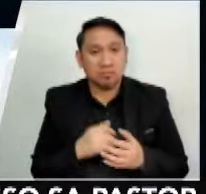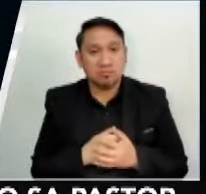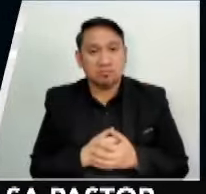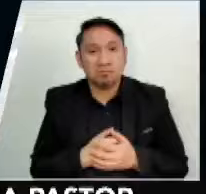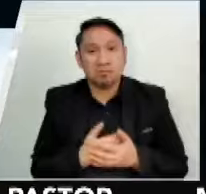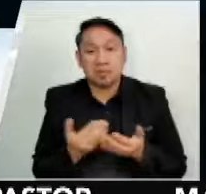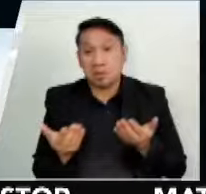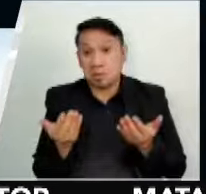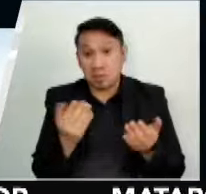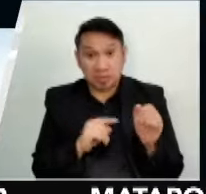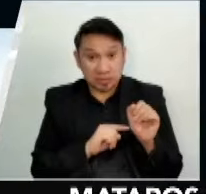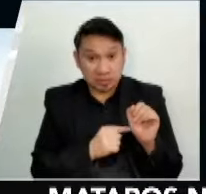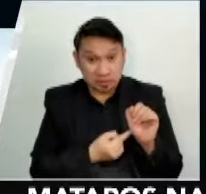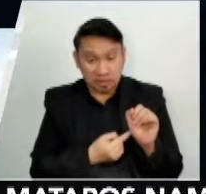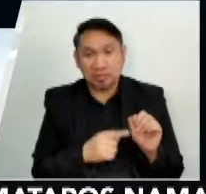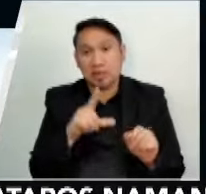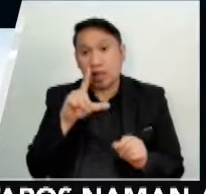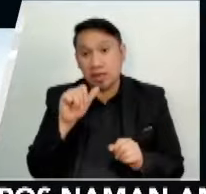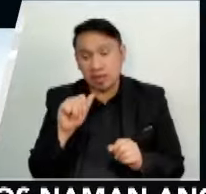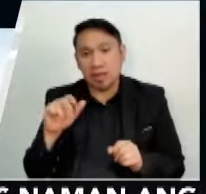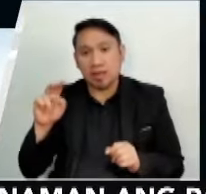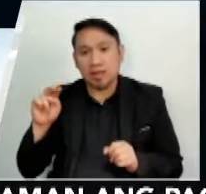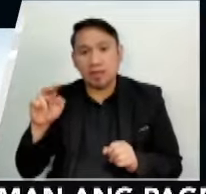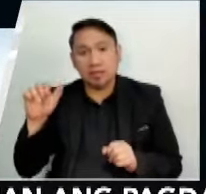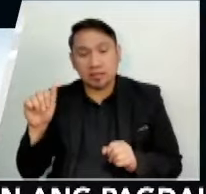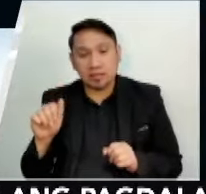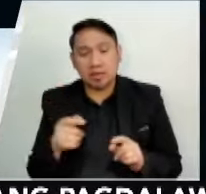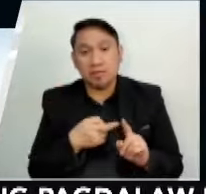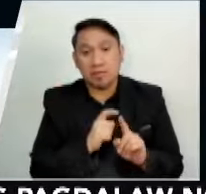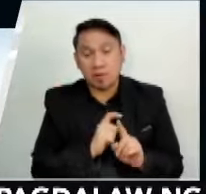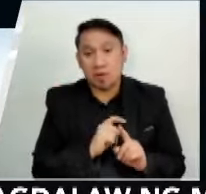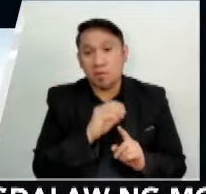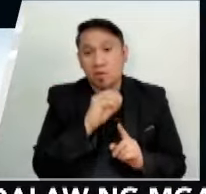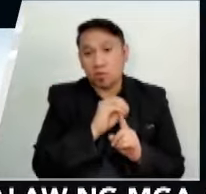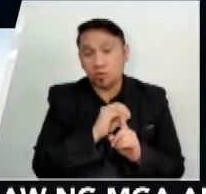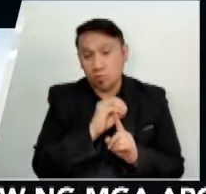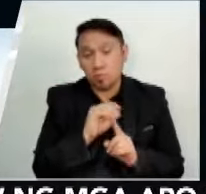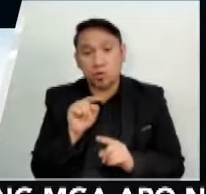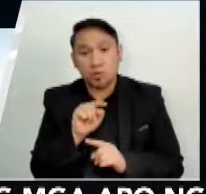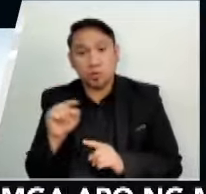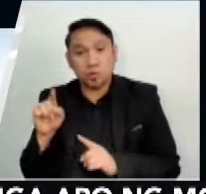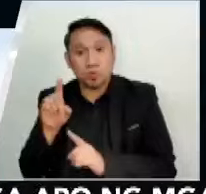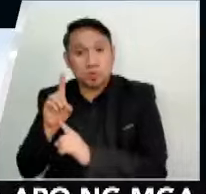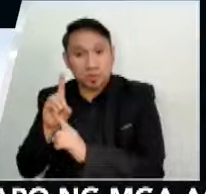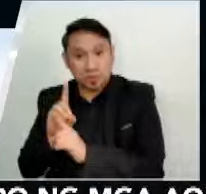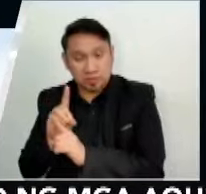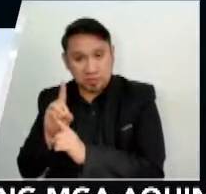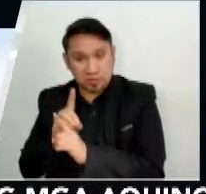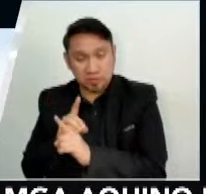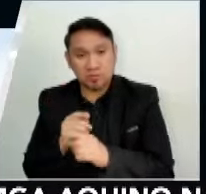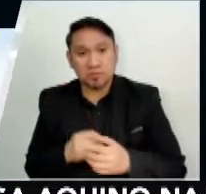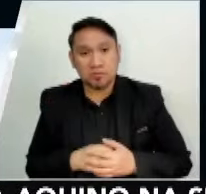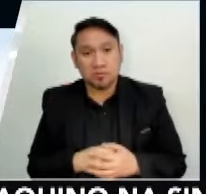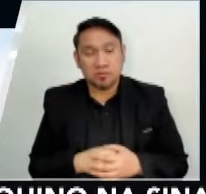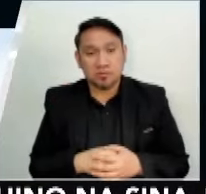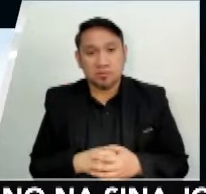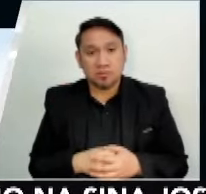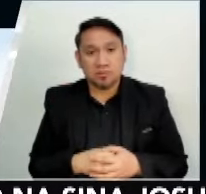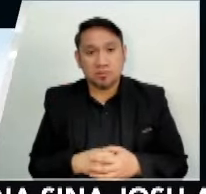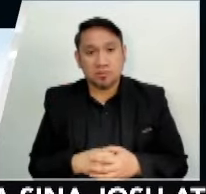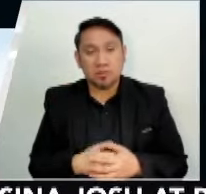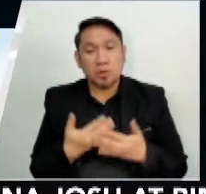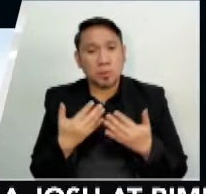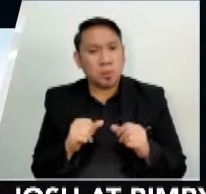pagsisimula ng La Niña sa Oktubre hanggang Disyembre at posible magpatuloy sa unang quarter ng 2025. Patuloy ang babala